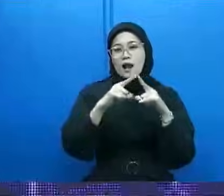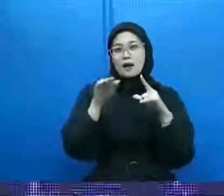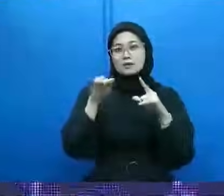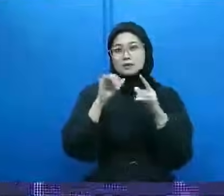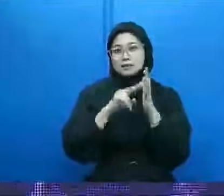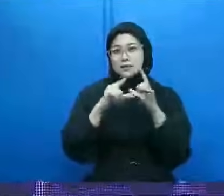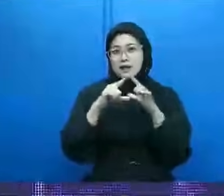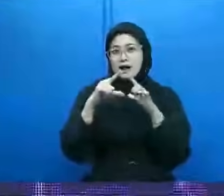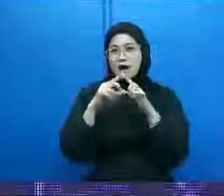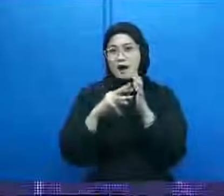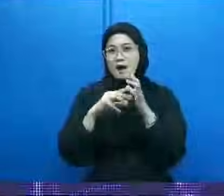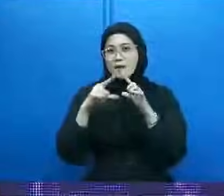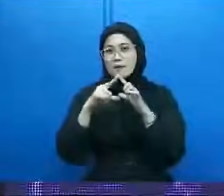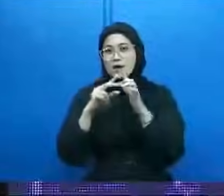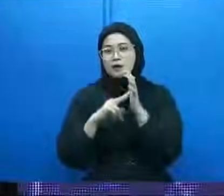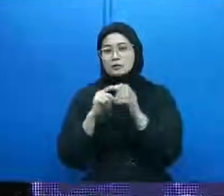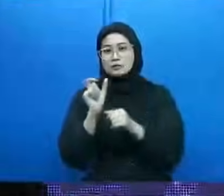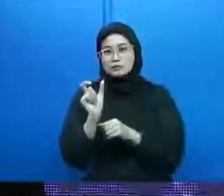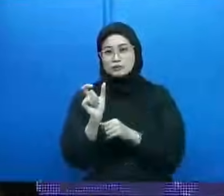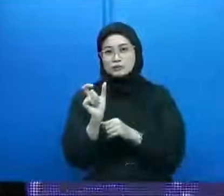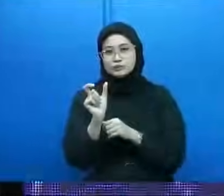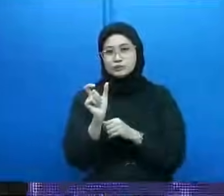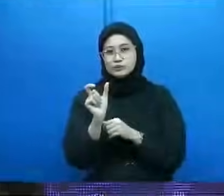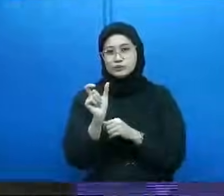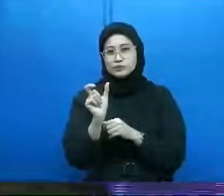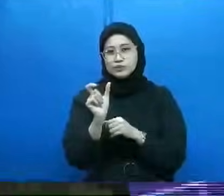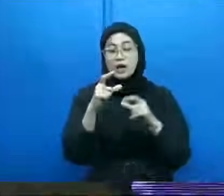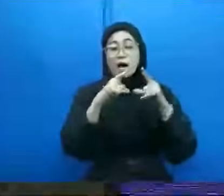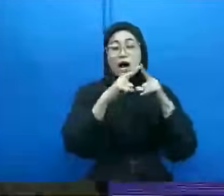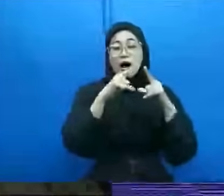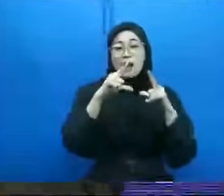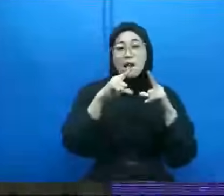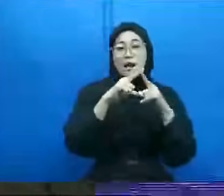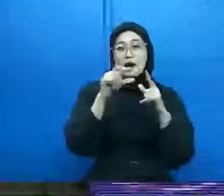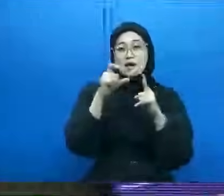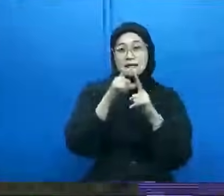baik-baik. Alladzina itu disebutkan 1080 kali dalam Al-Quran.